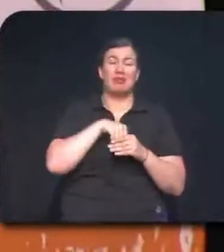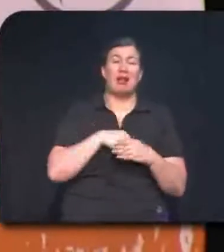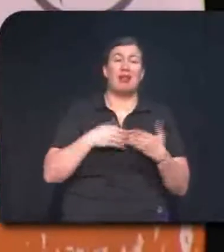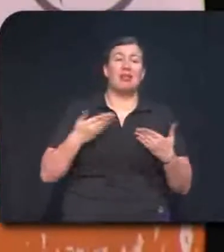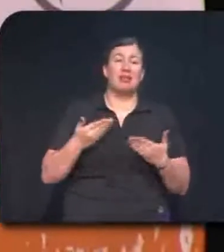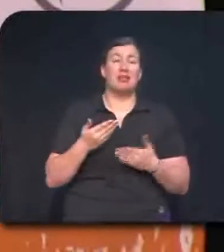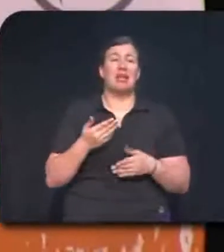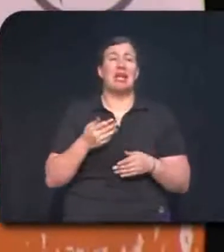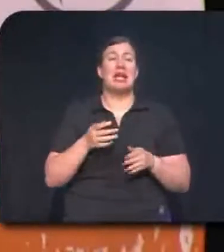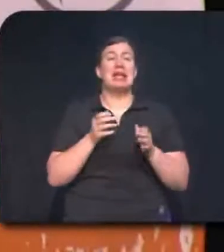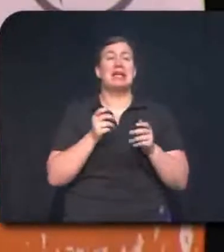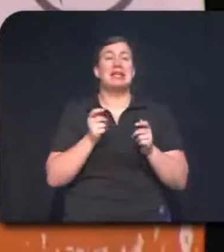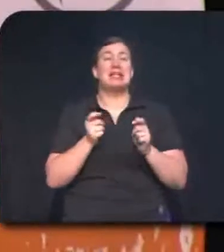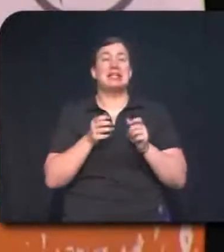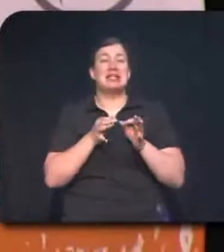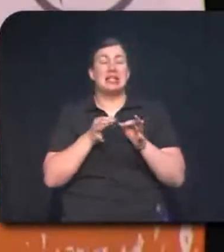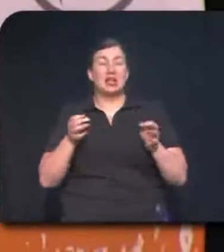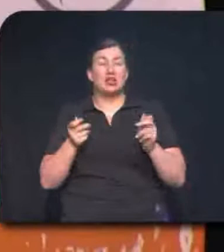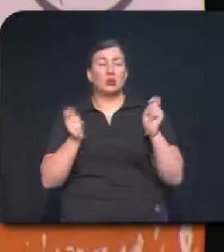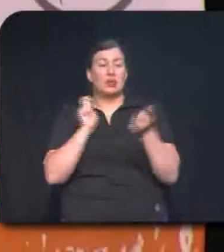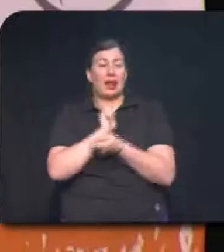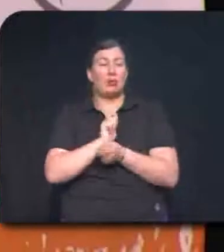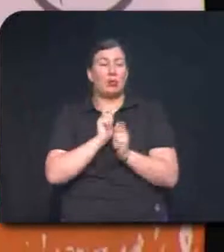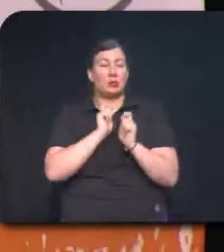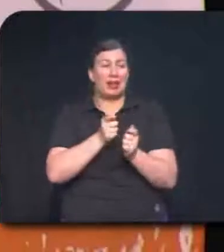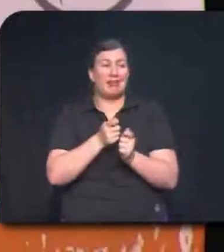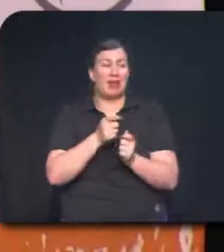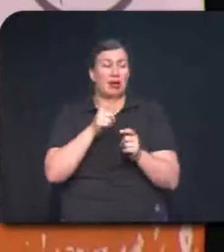SMV jetzt GU später